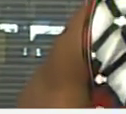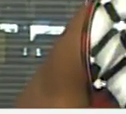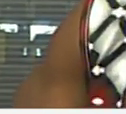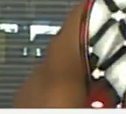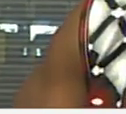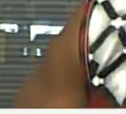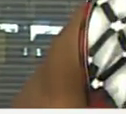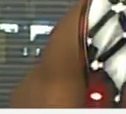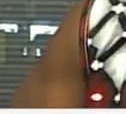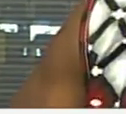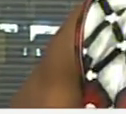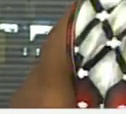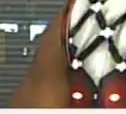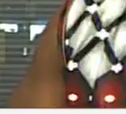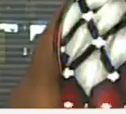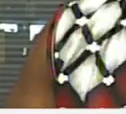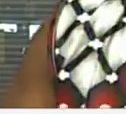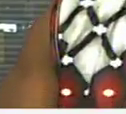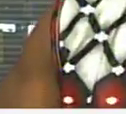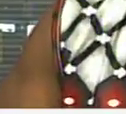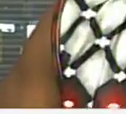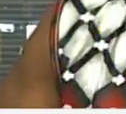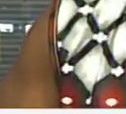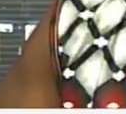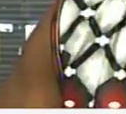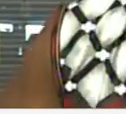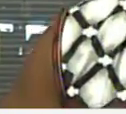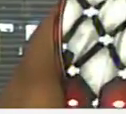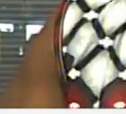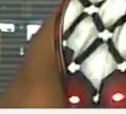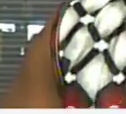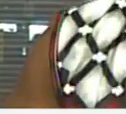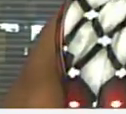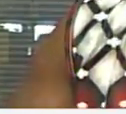makamulorane ya sae amulinde